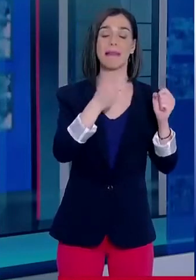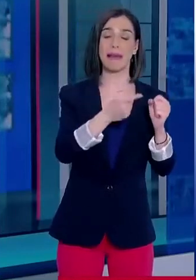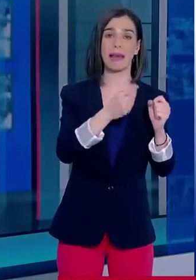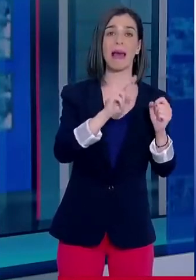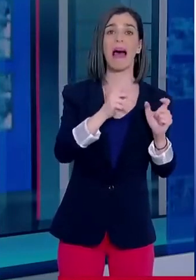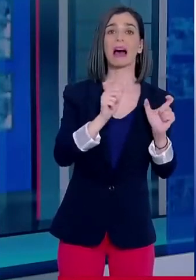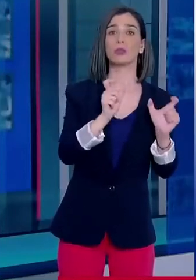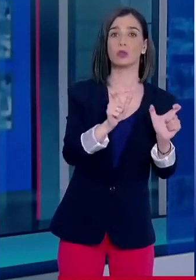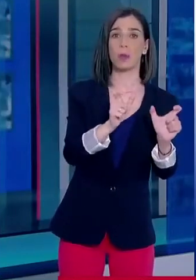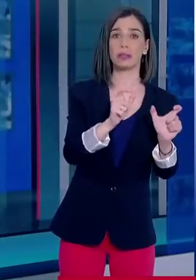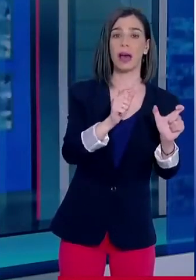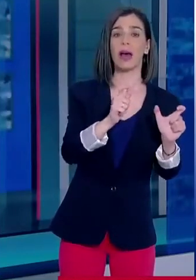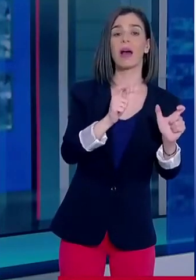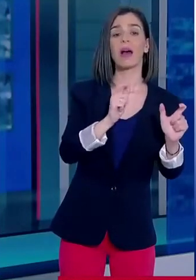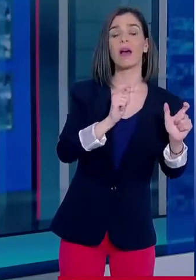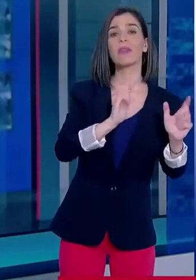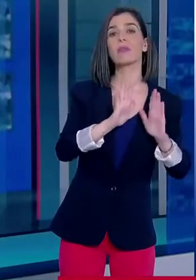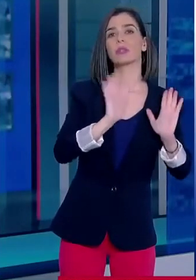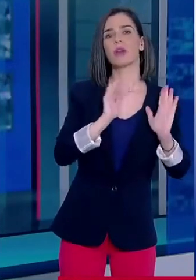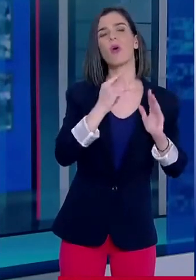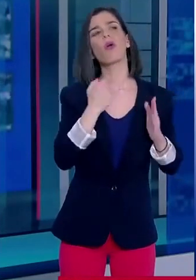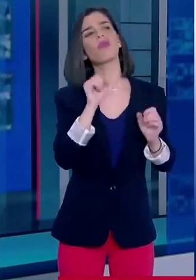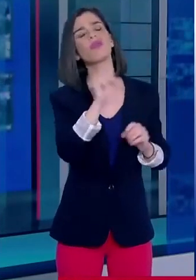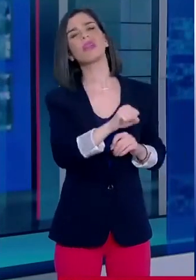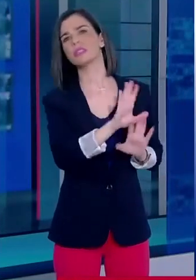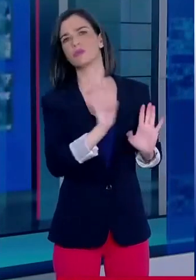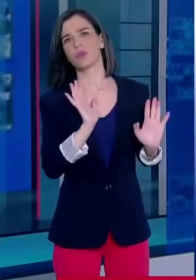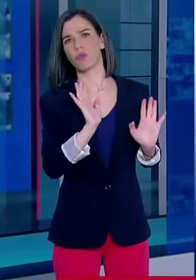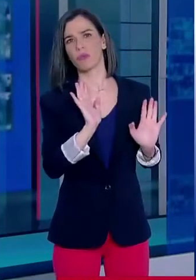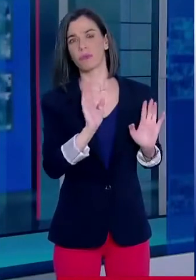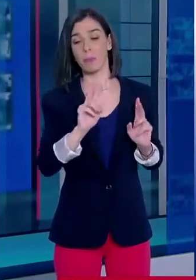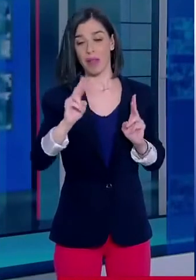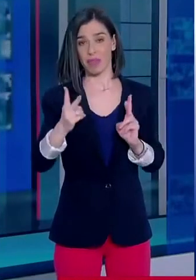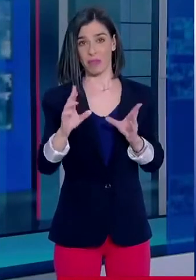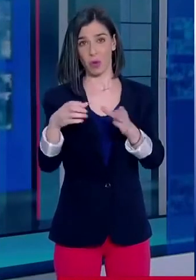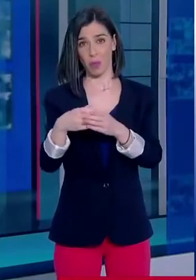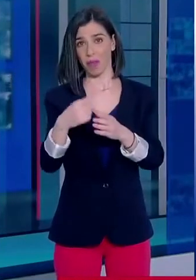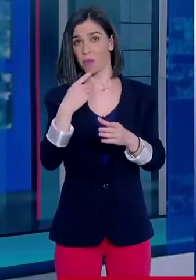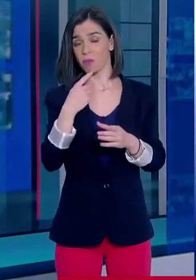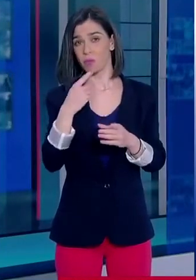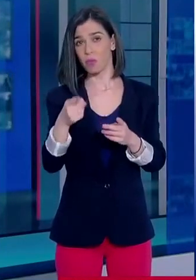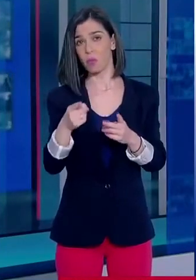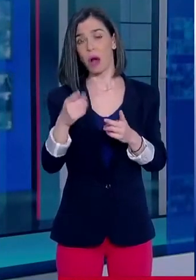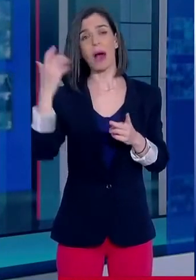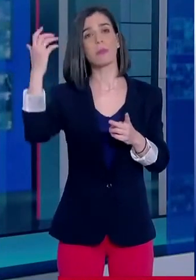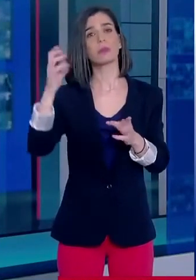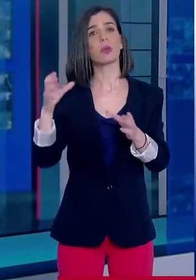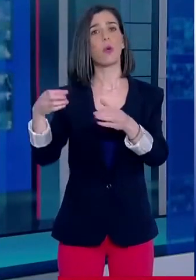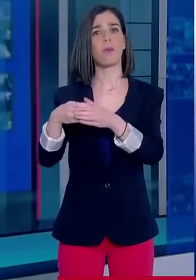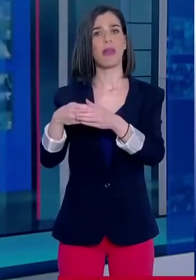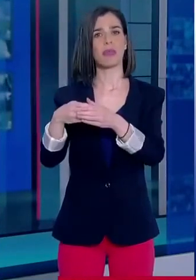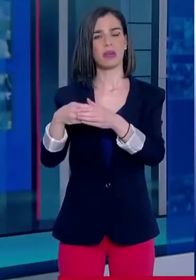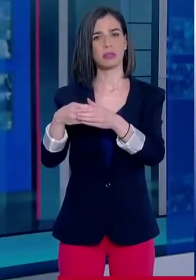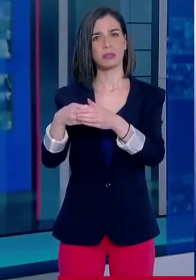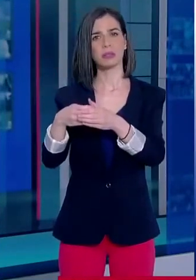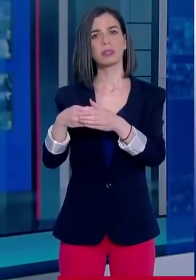που αναπτύσσει προστατεύουν. Εγώ δεν σύμφωνα με αυτή την τοποθέτηση. Και μια δεύτερη τοποθέτηση, η οποία ακούγεται από επιστημονικές ομάδες